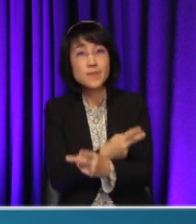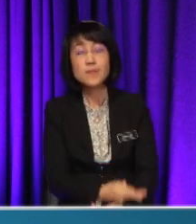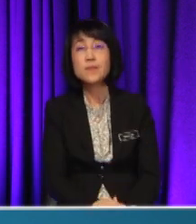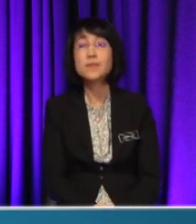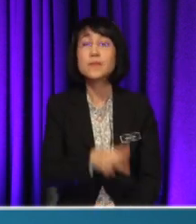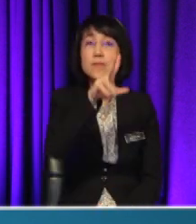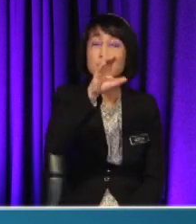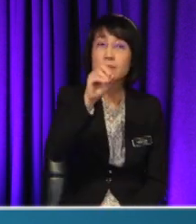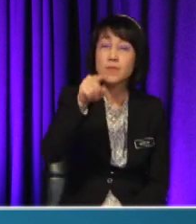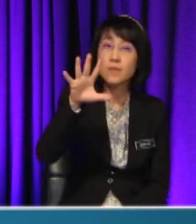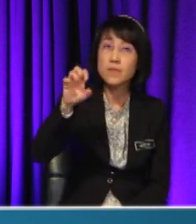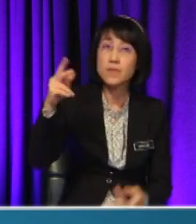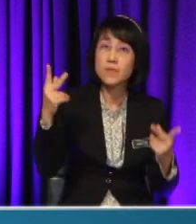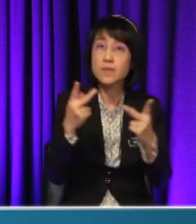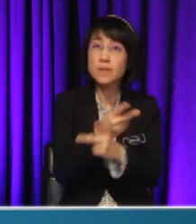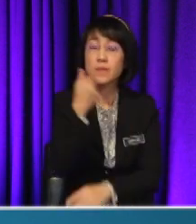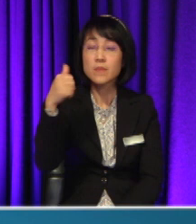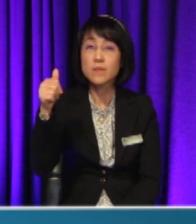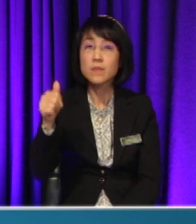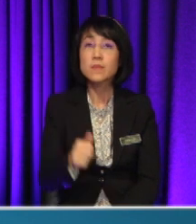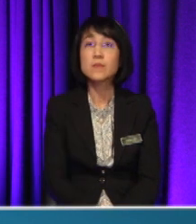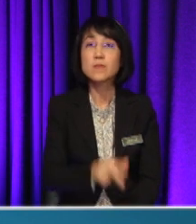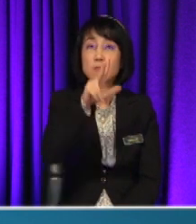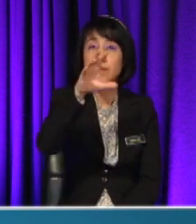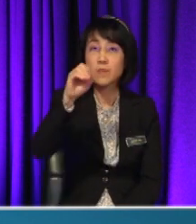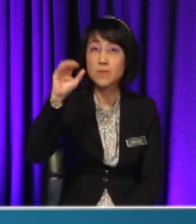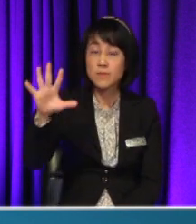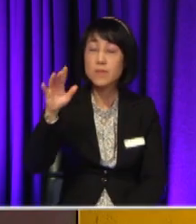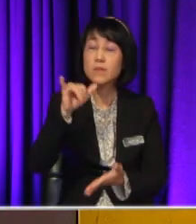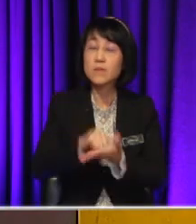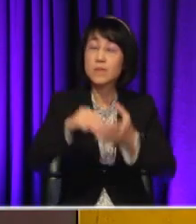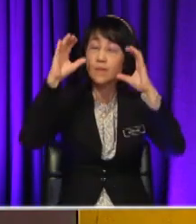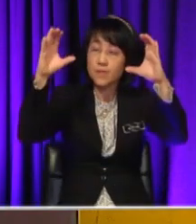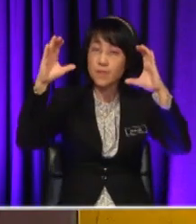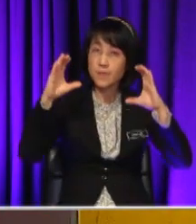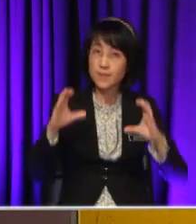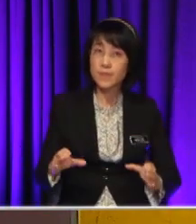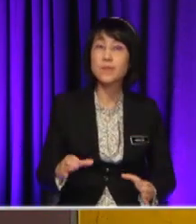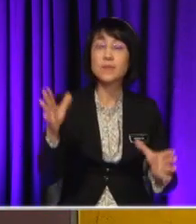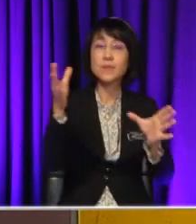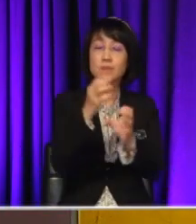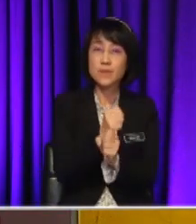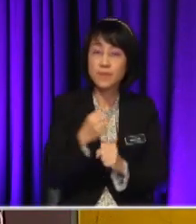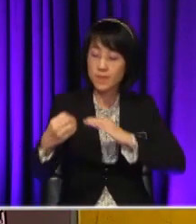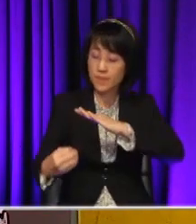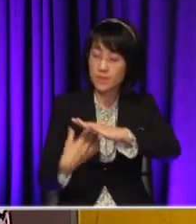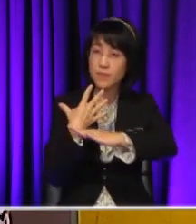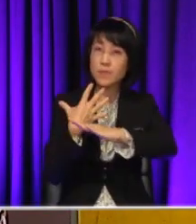dengan 10 305 itulah caranya untuk anak dapat ikan